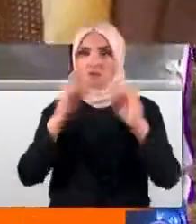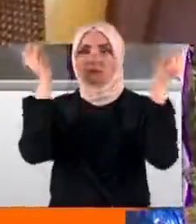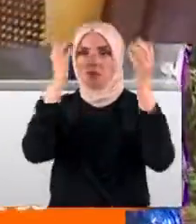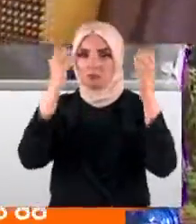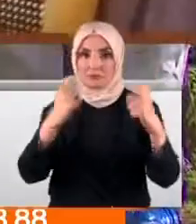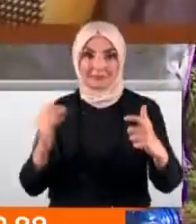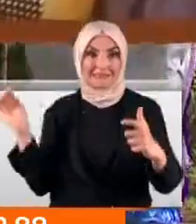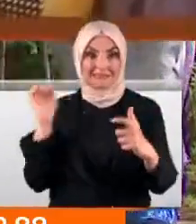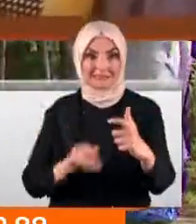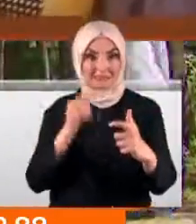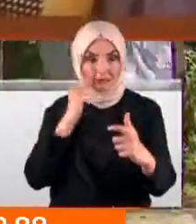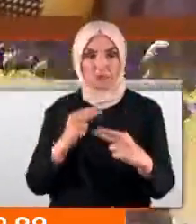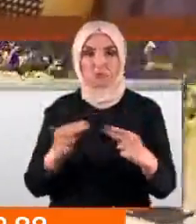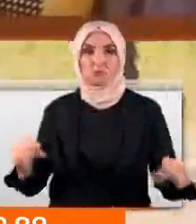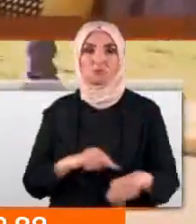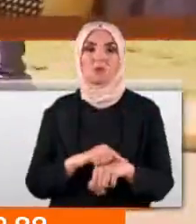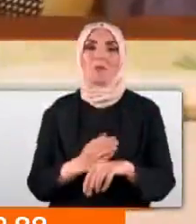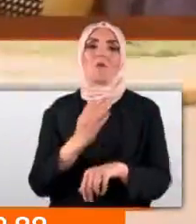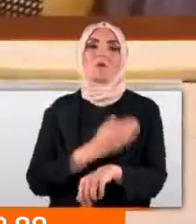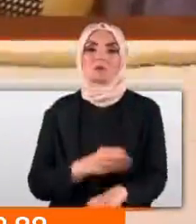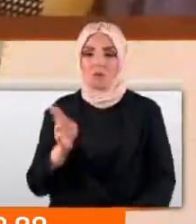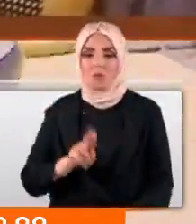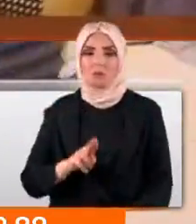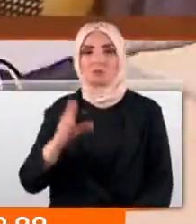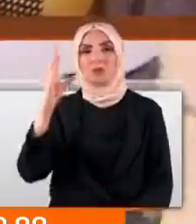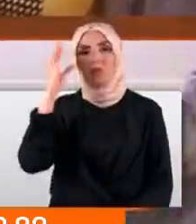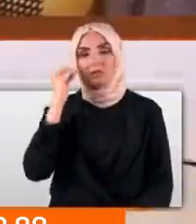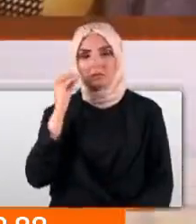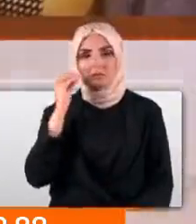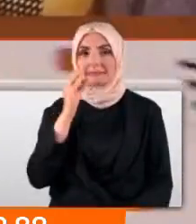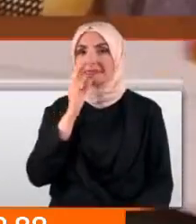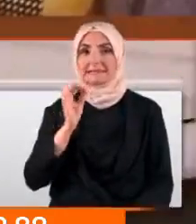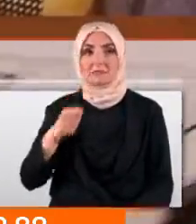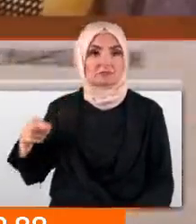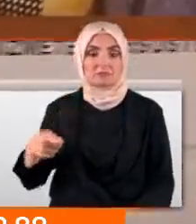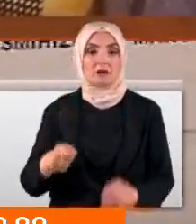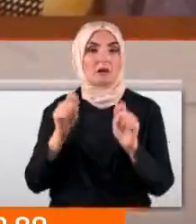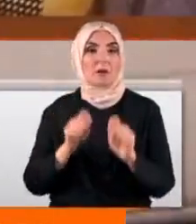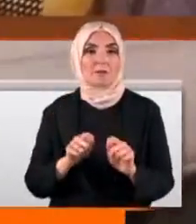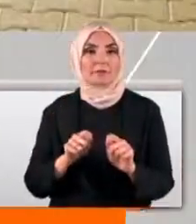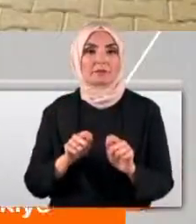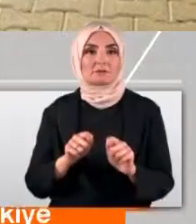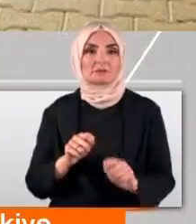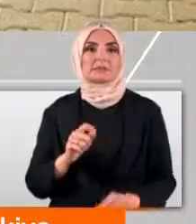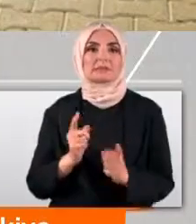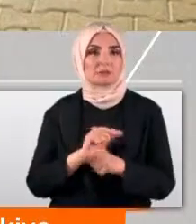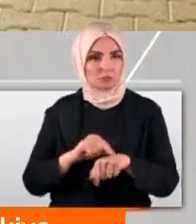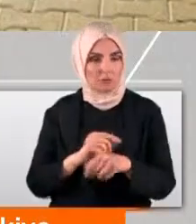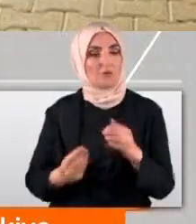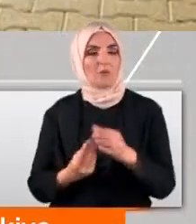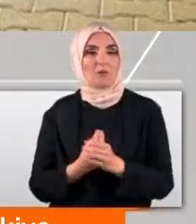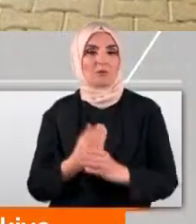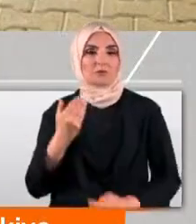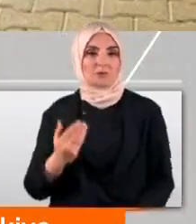süre önce öldüğü anlaşıldı. Peki kim ya da kimler bu cana kıymıştı? Çok geçmeden taşlar yerine oturdu. Emre Öztürk